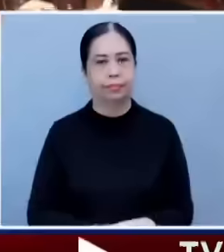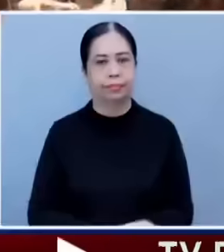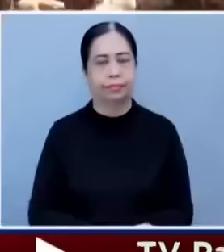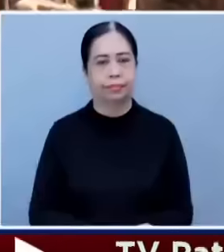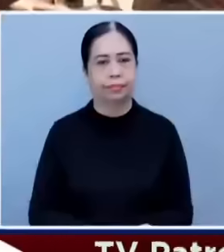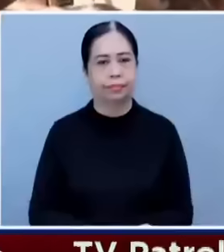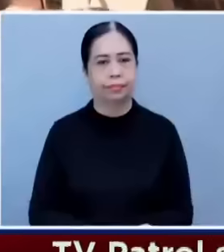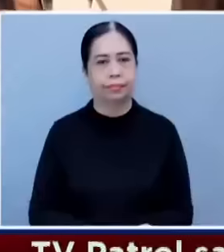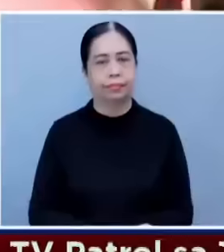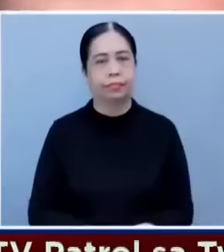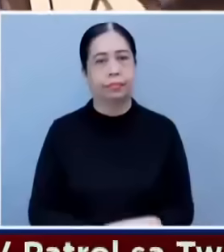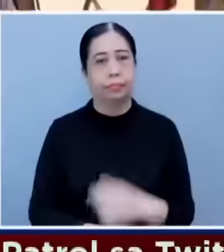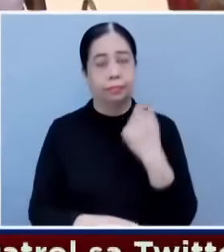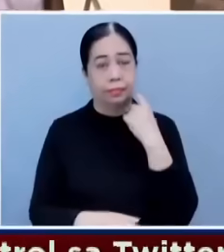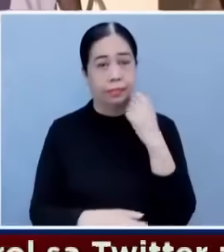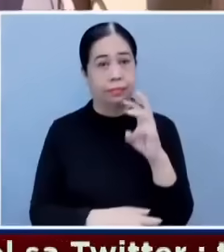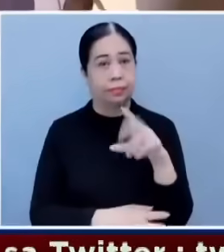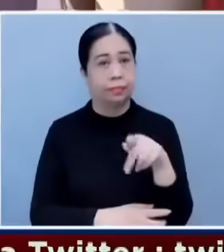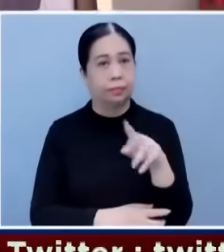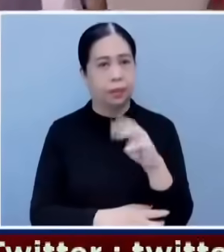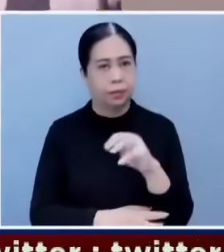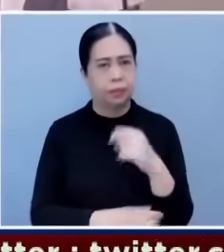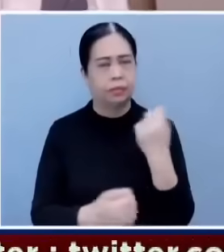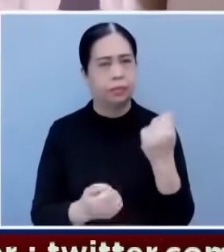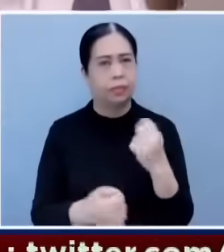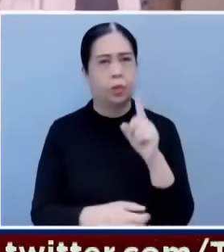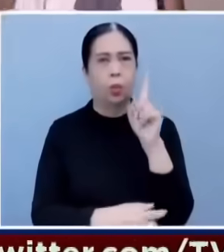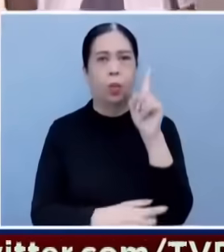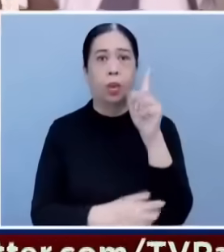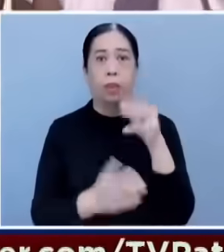po ng gabi kanina, umabot sa